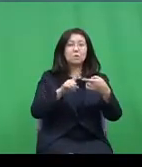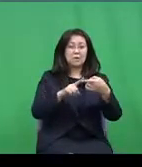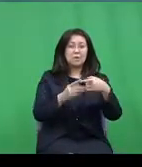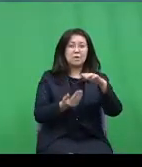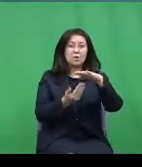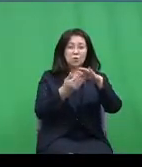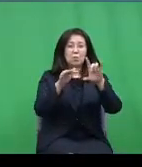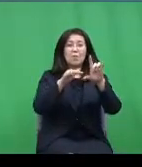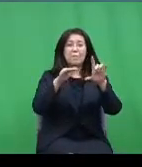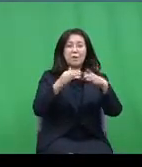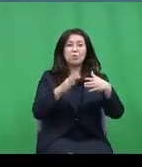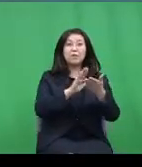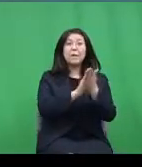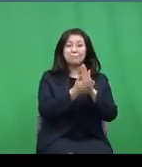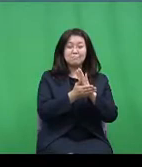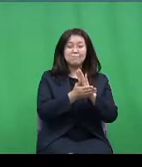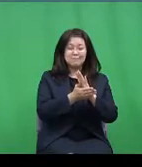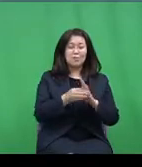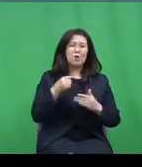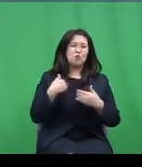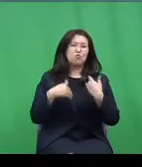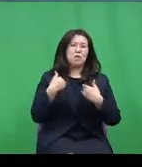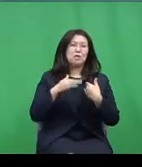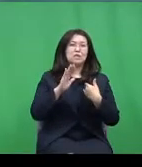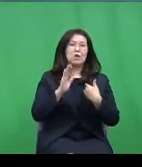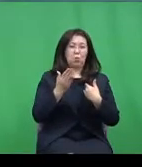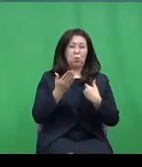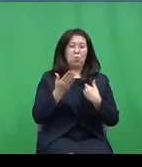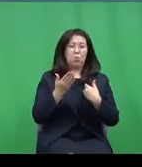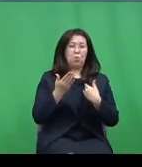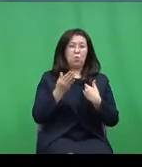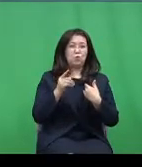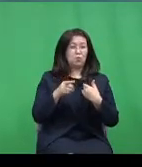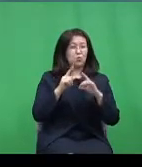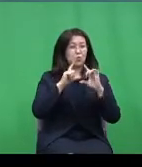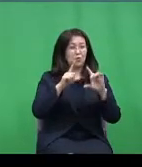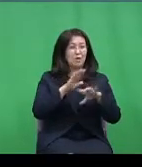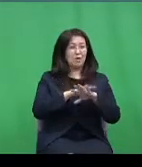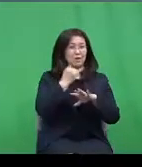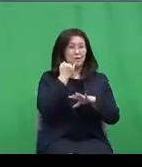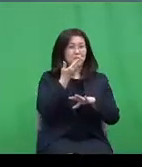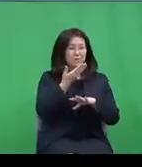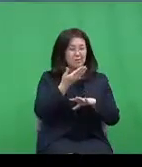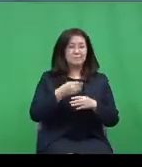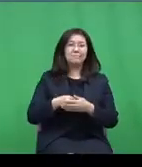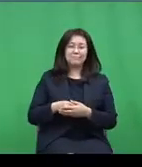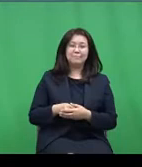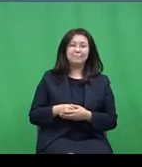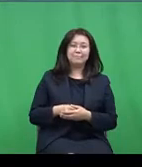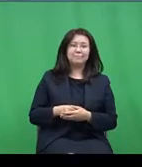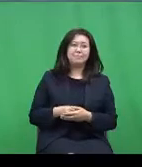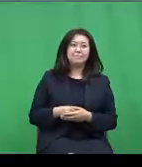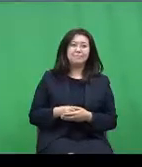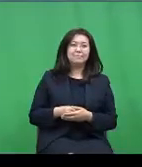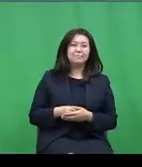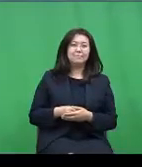の県と言われるようになれば、もちろんなお嬉しいなと思いますけれども、ということでお答えになるでしょうかね。 はい、 はい。